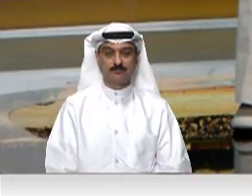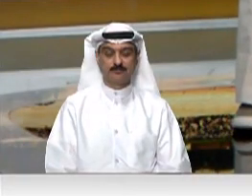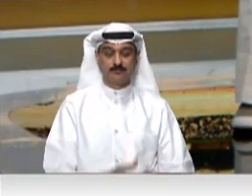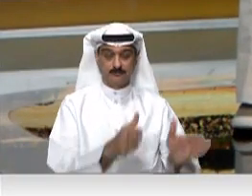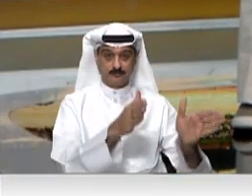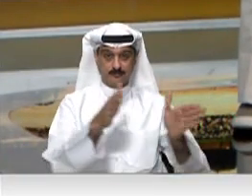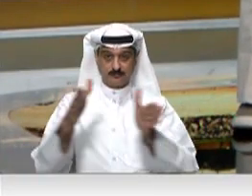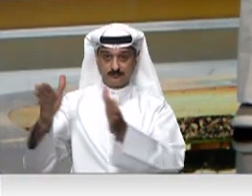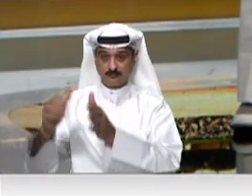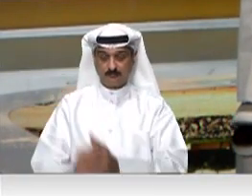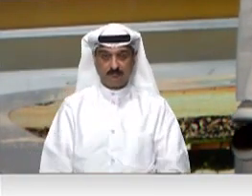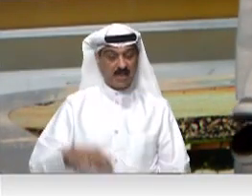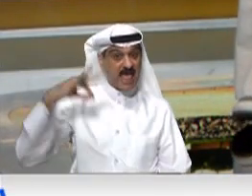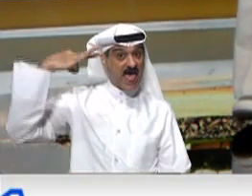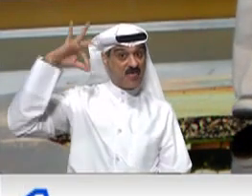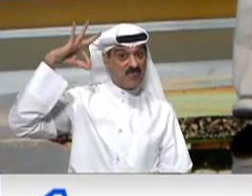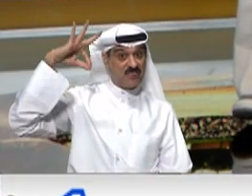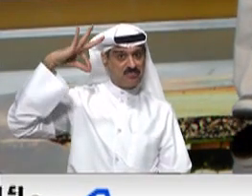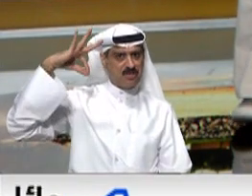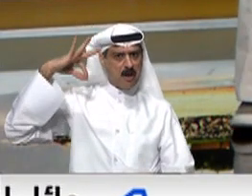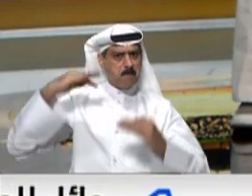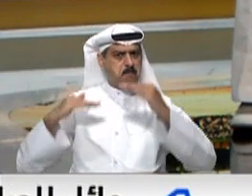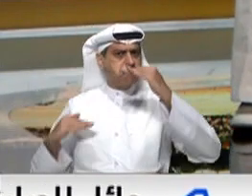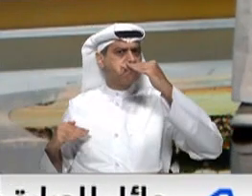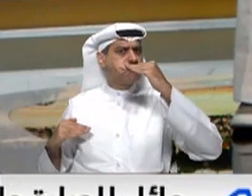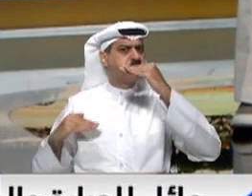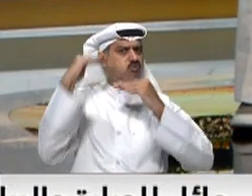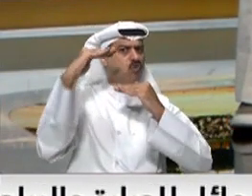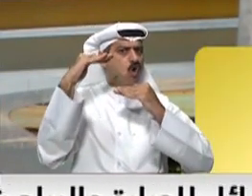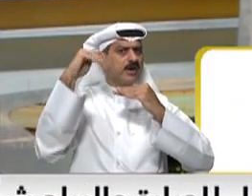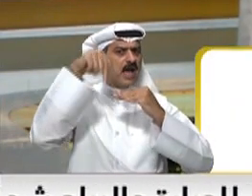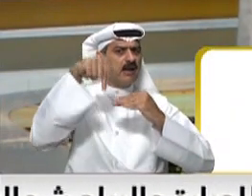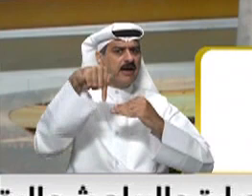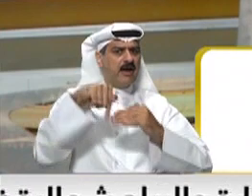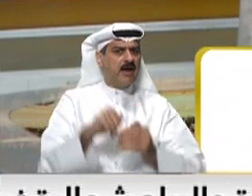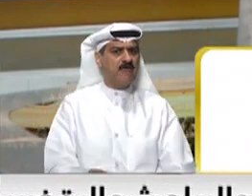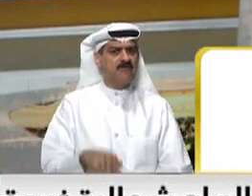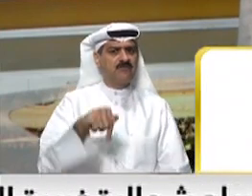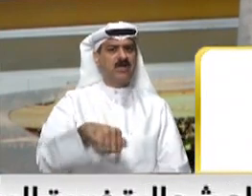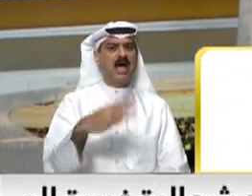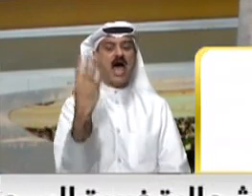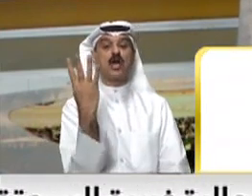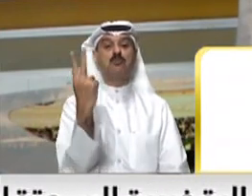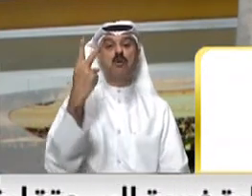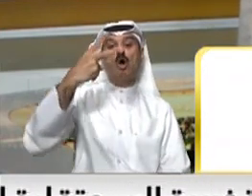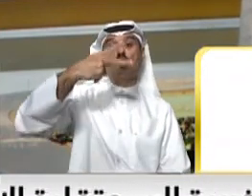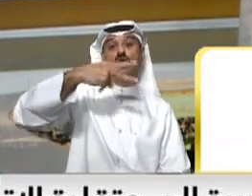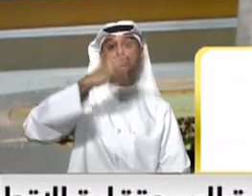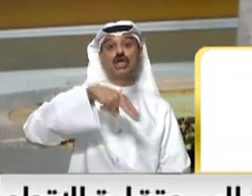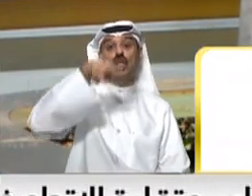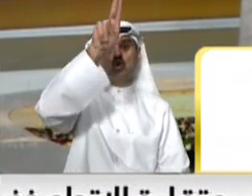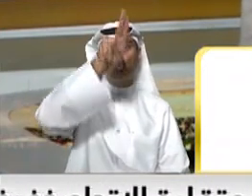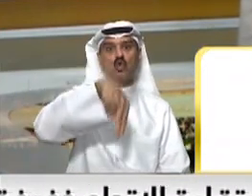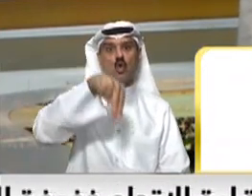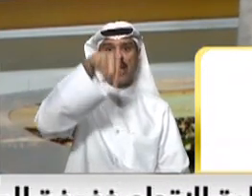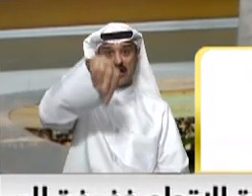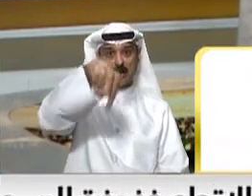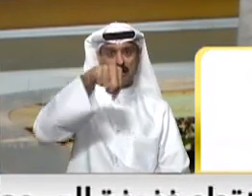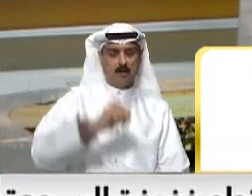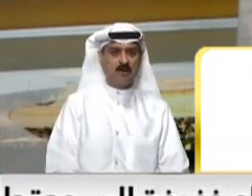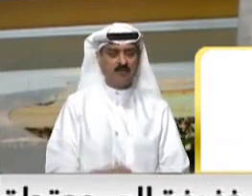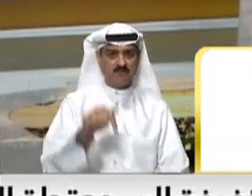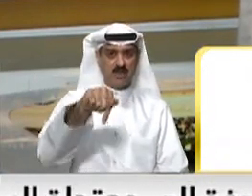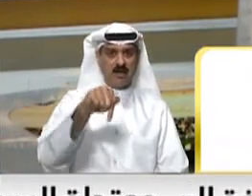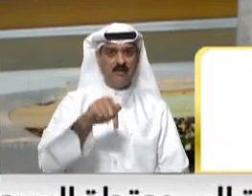وصل سعر الذهب كسر الارقام القياسيه عندما سجل مستوى 24 دولار للاون حتى